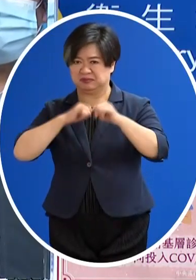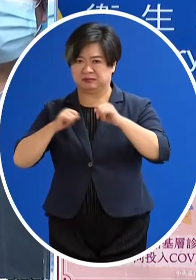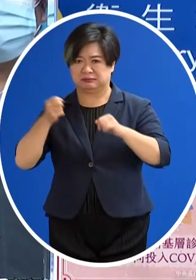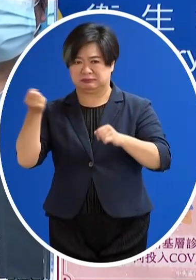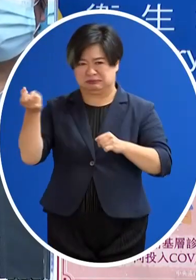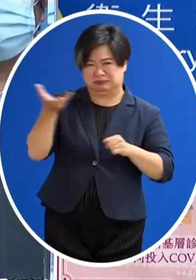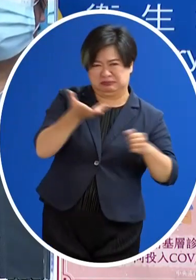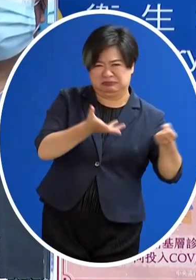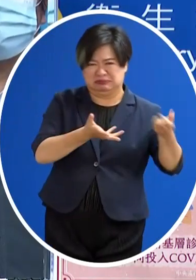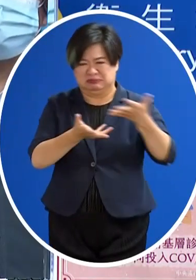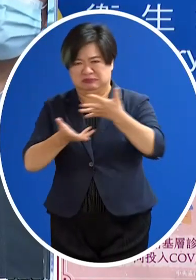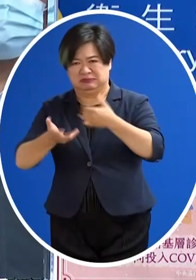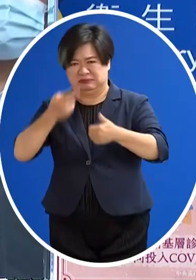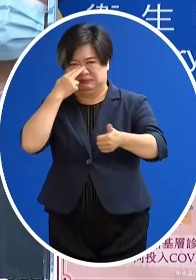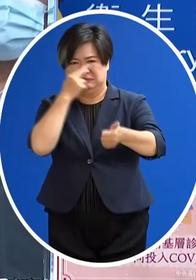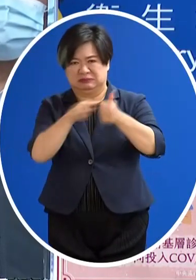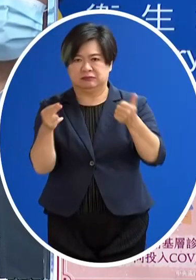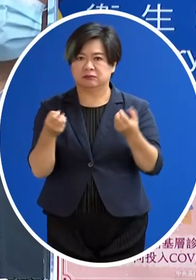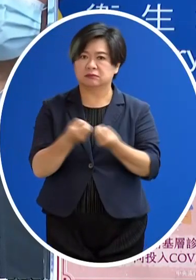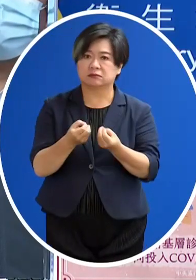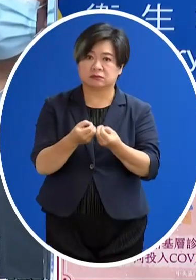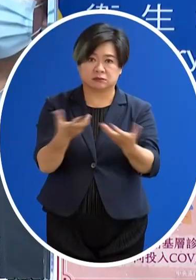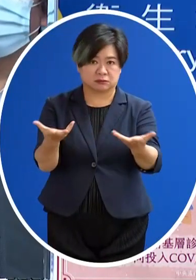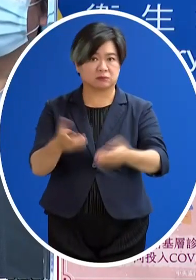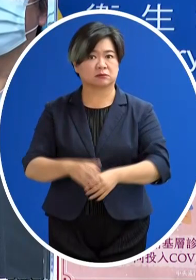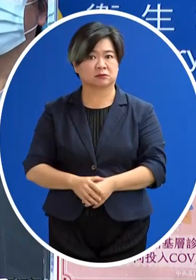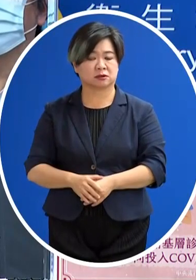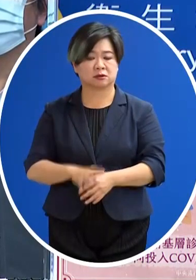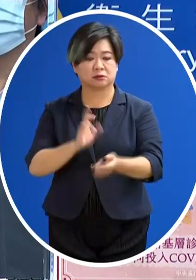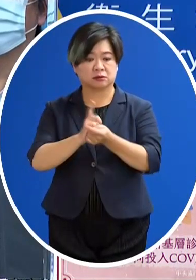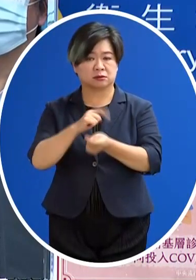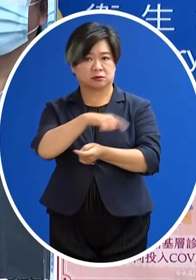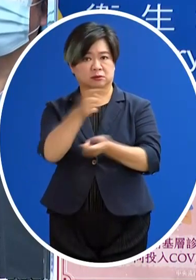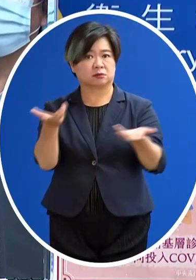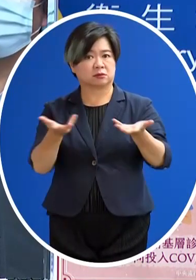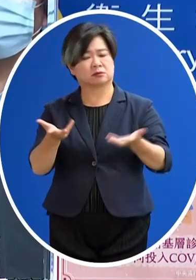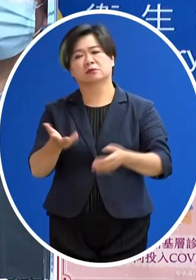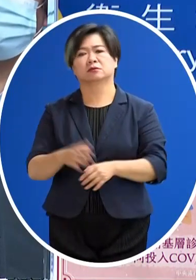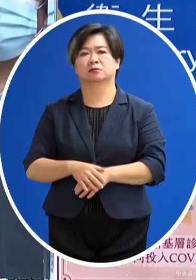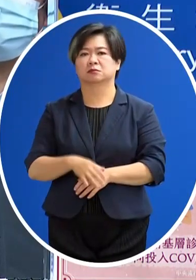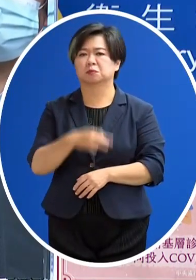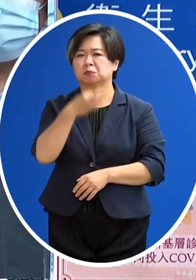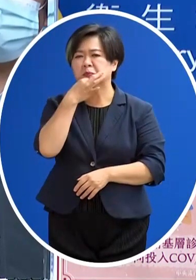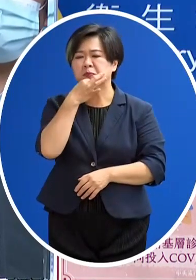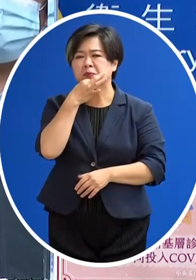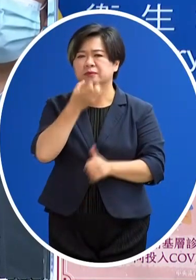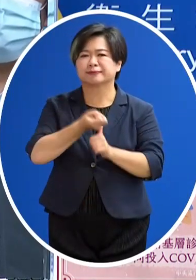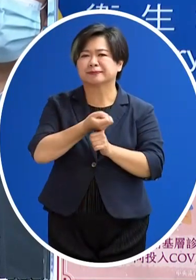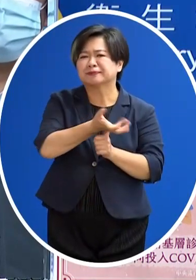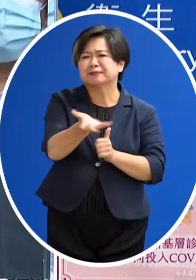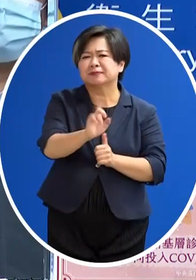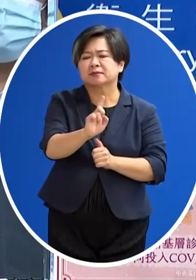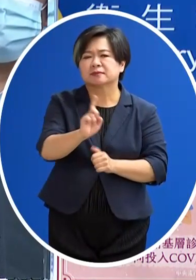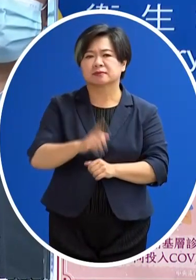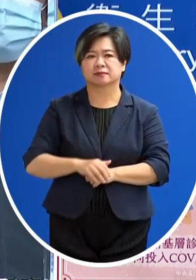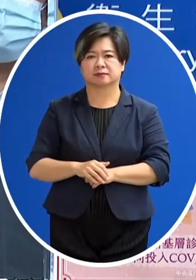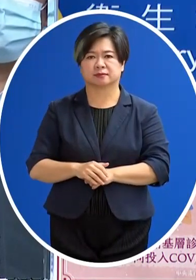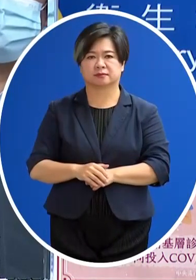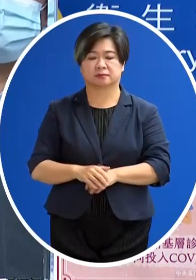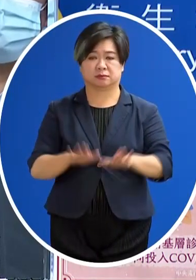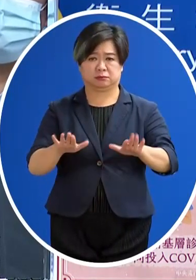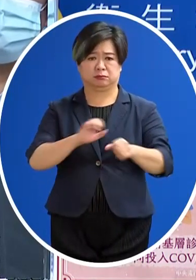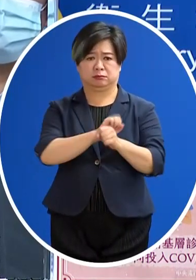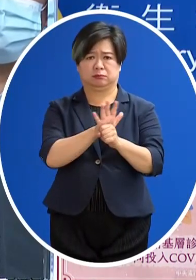有交叉感染的问题？其实，对于这样的病人，我们最容易传播的，才是现在